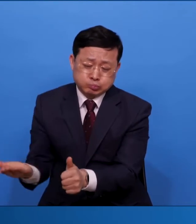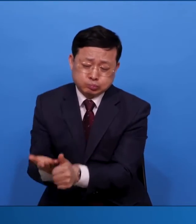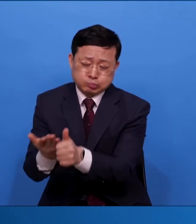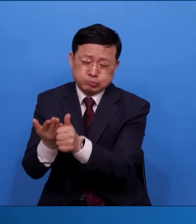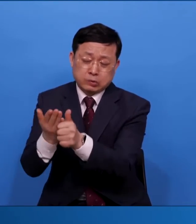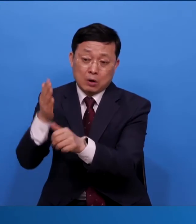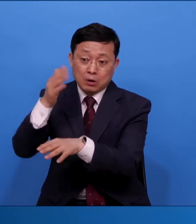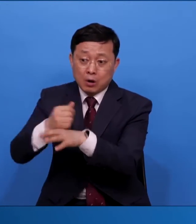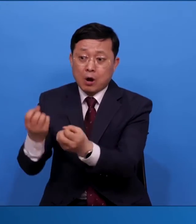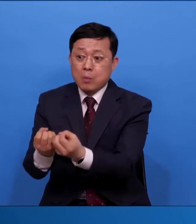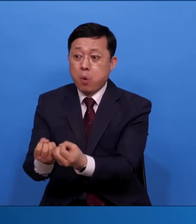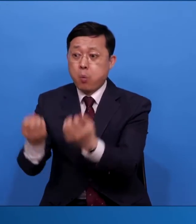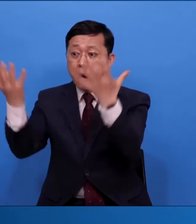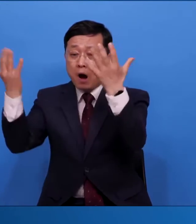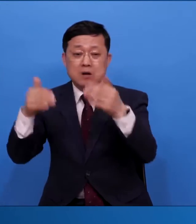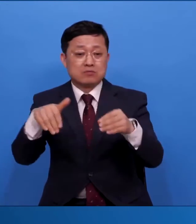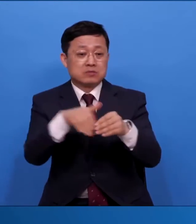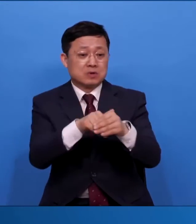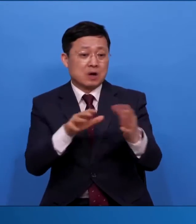역사입니다.